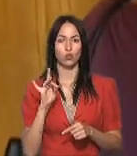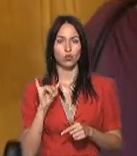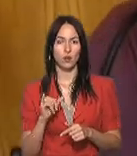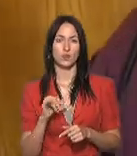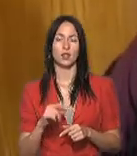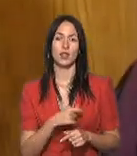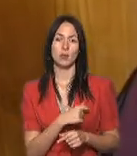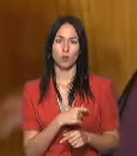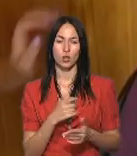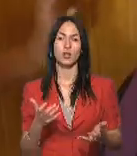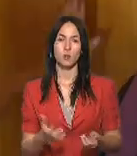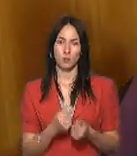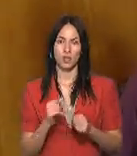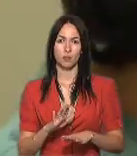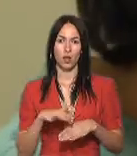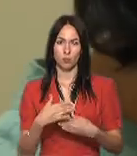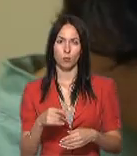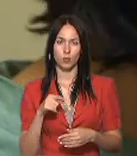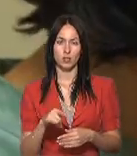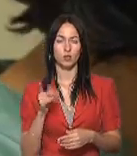Тоді батьки та діти вийшли на пікет.